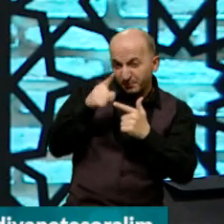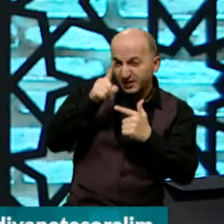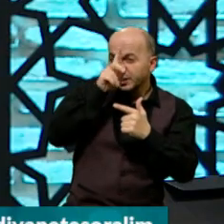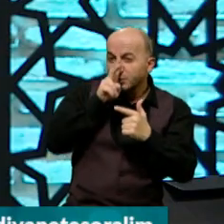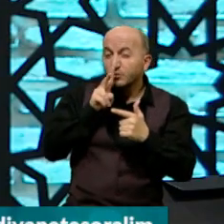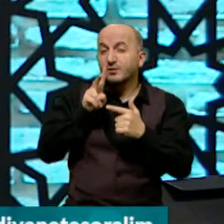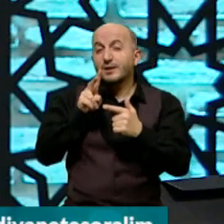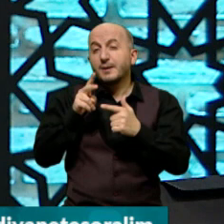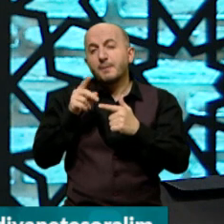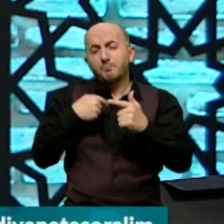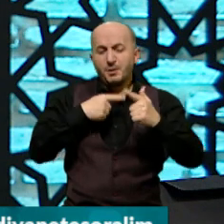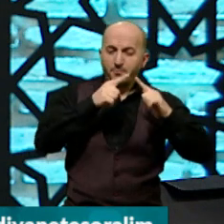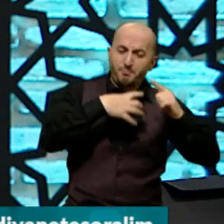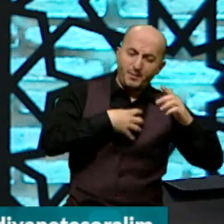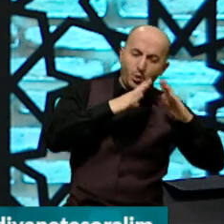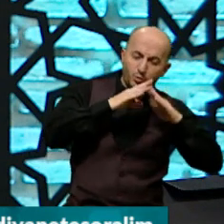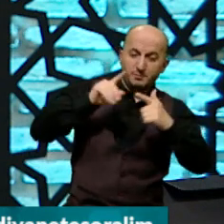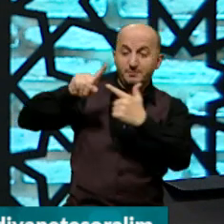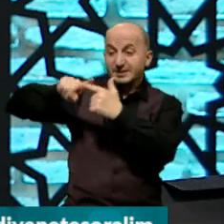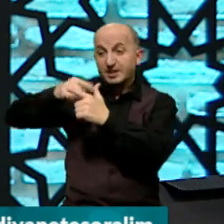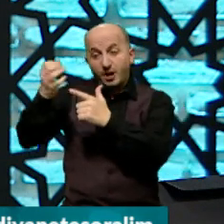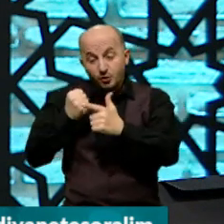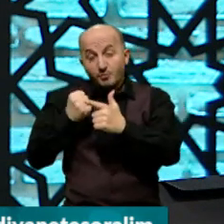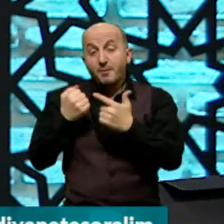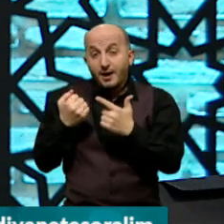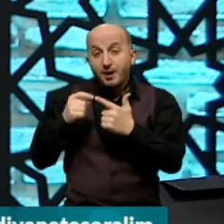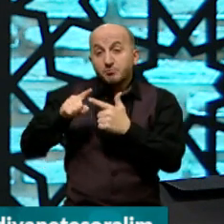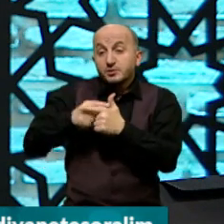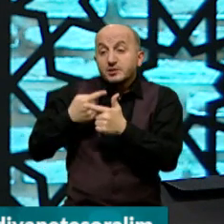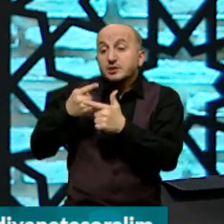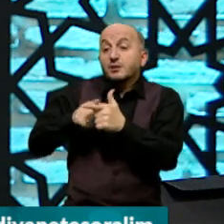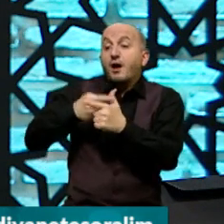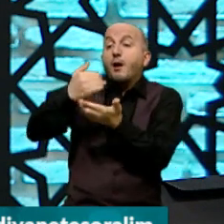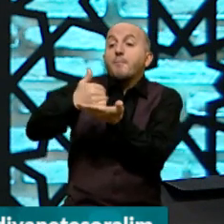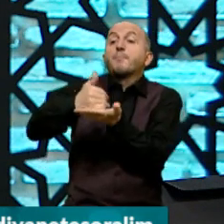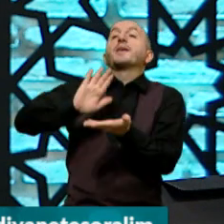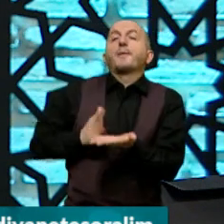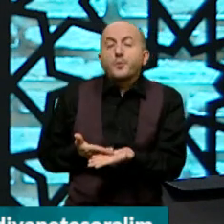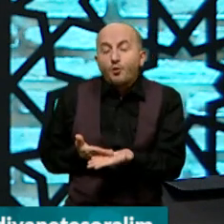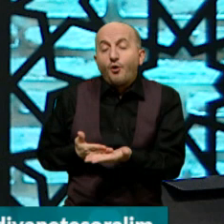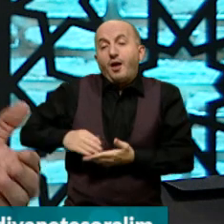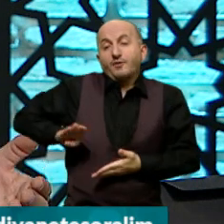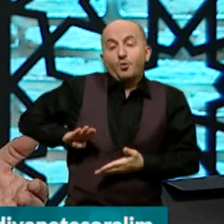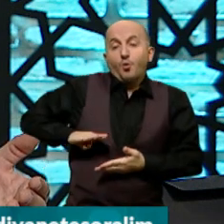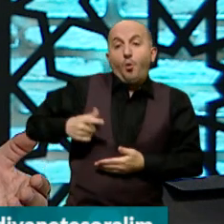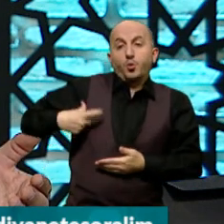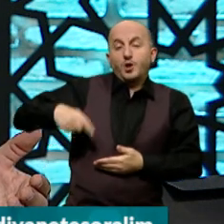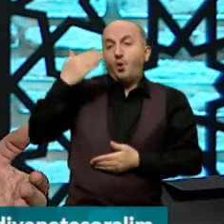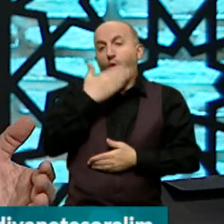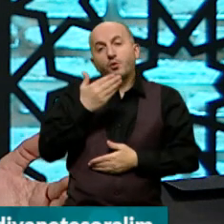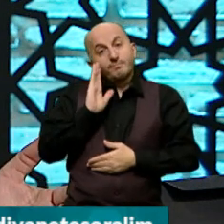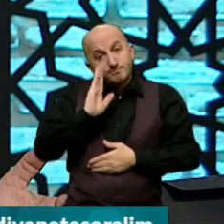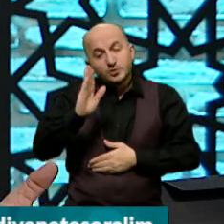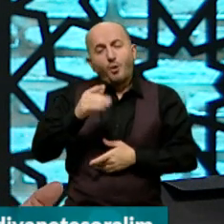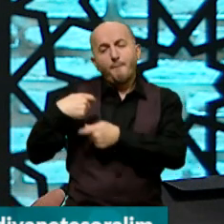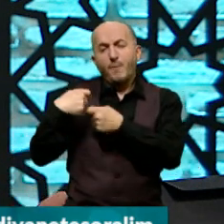Birinde ben oturuyorum, diğerinden kira alıyorum. Fakat bu aldığım kira birikmiyor. Yani şöyle ki evladımı özel okulda okutuyorum.